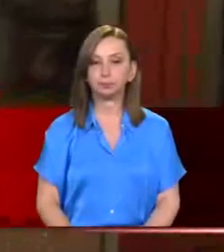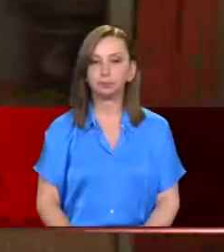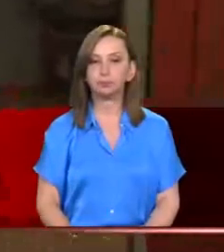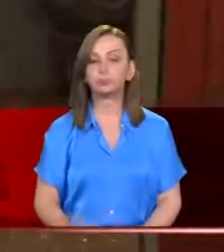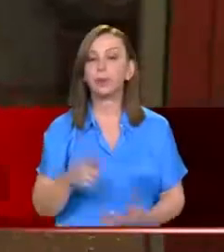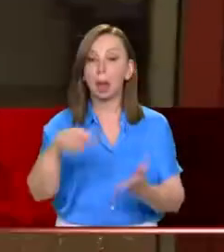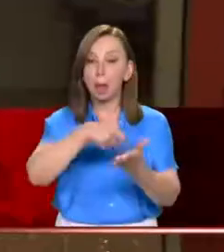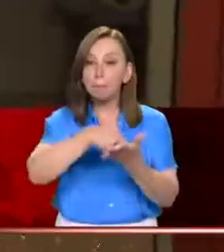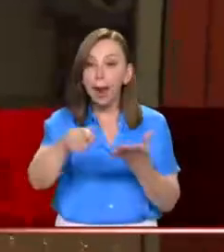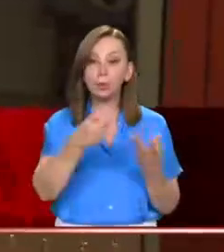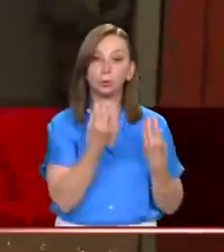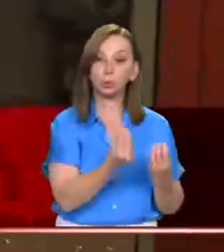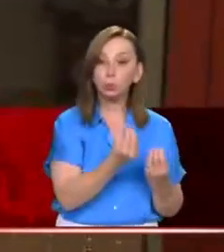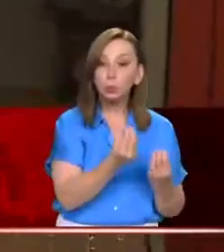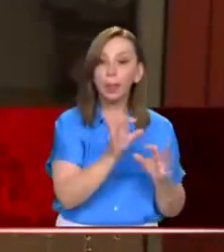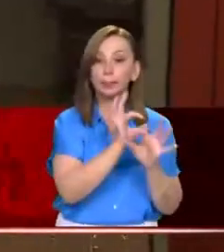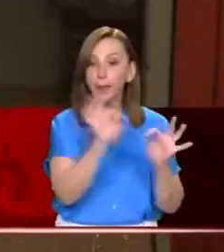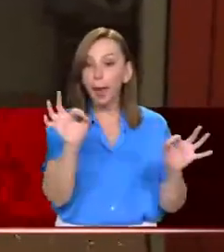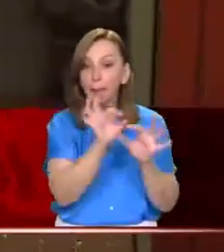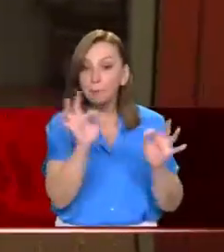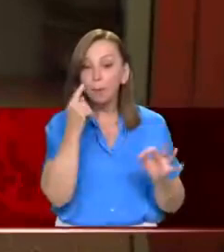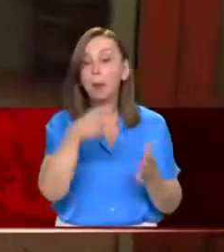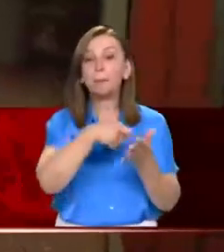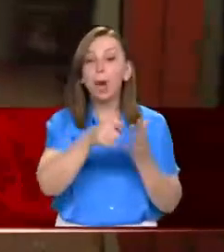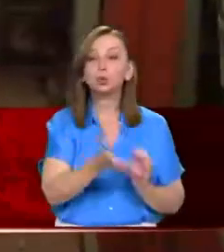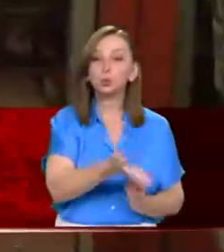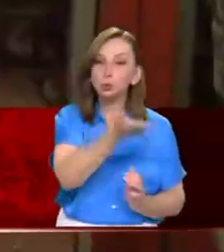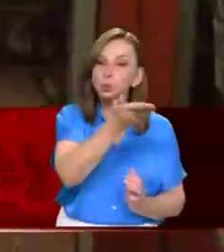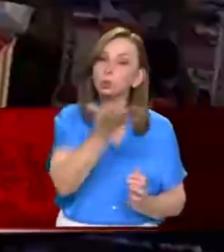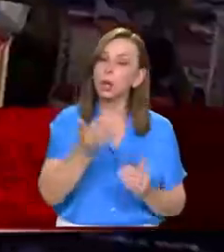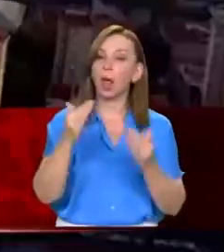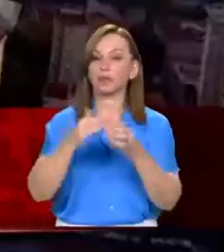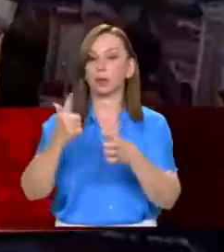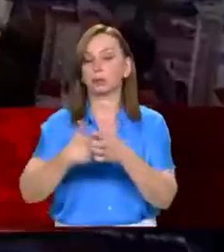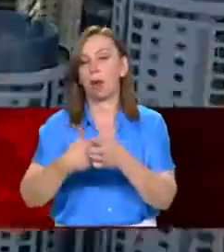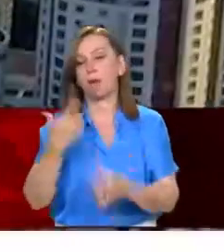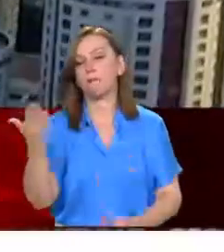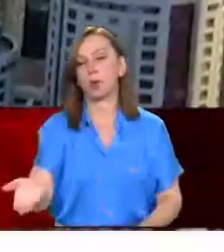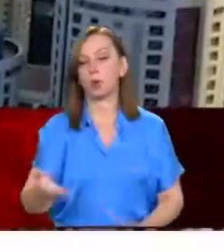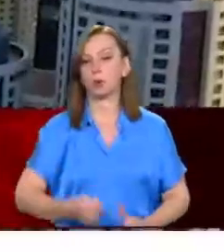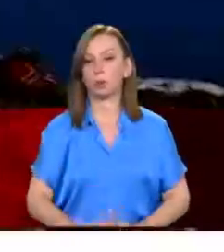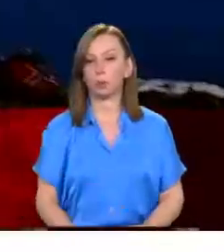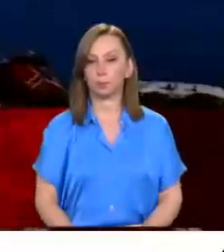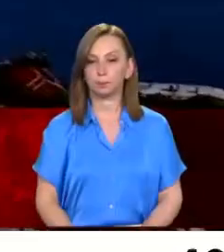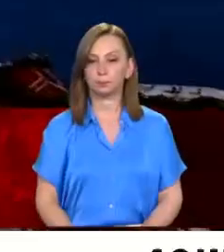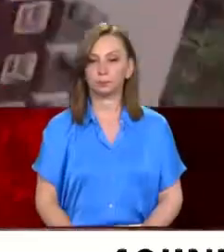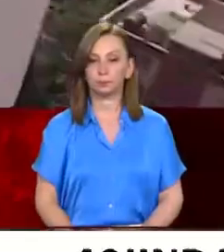Geliri düzenli olanlara ve tabii ki geliri yüksek olan insanlara vermeyi tercih ederim.